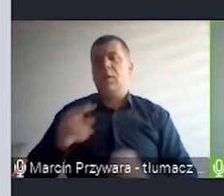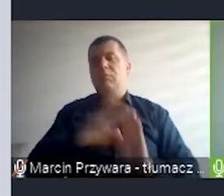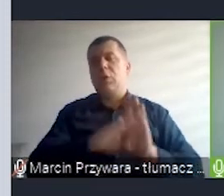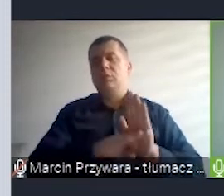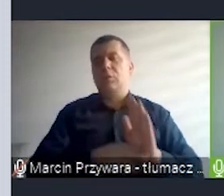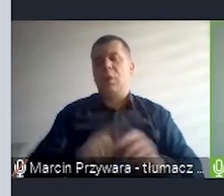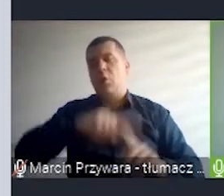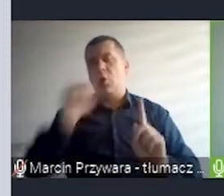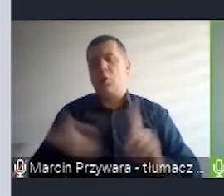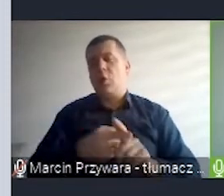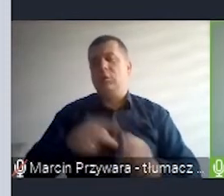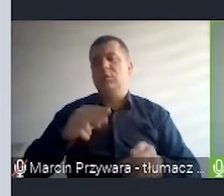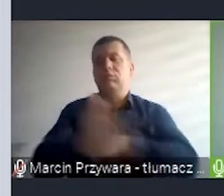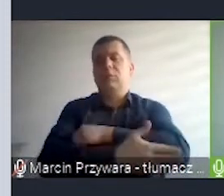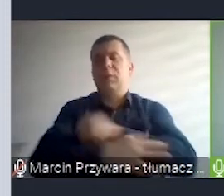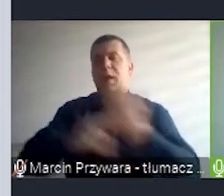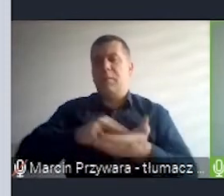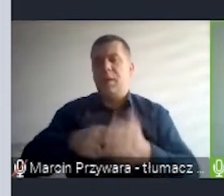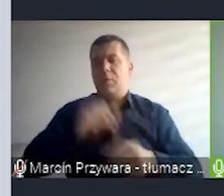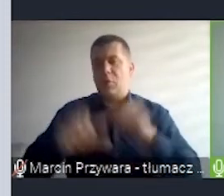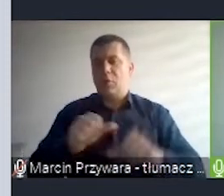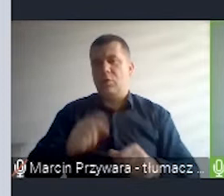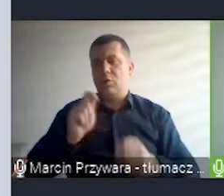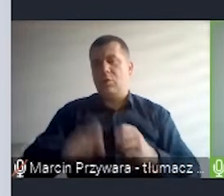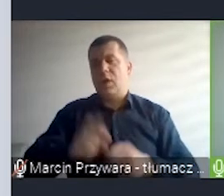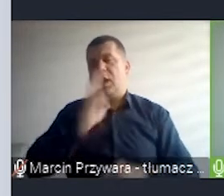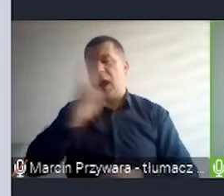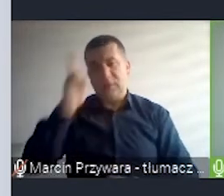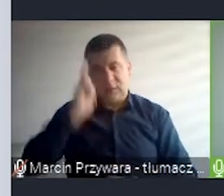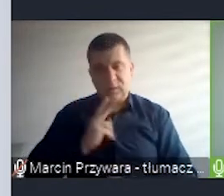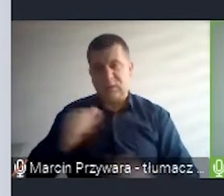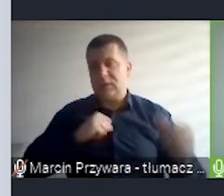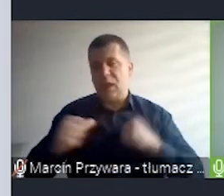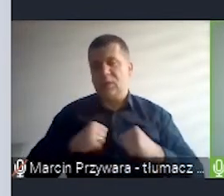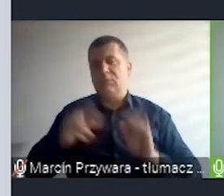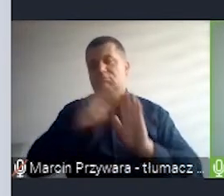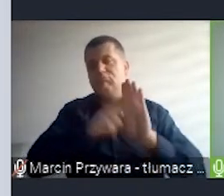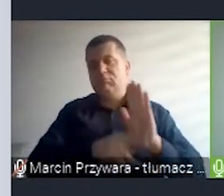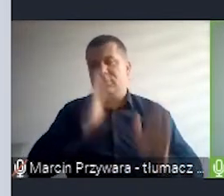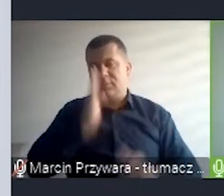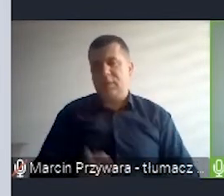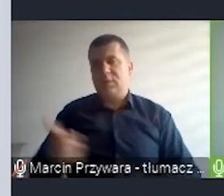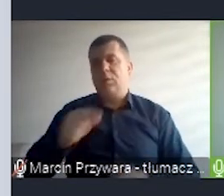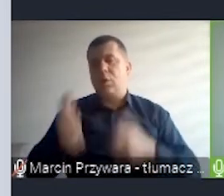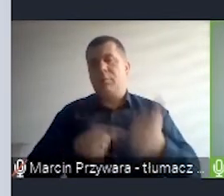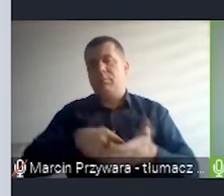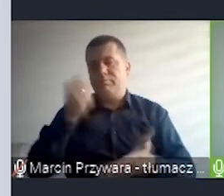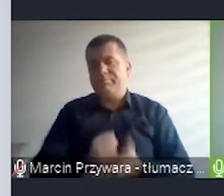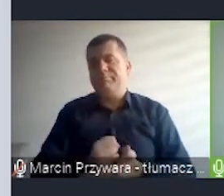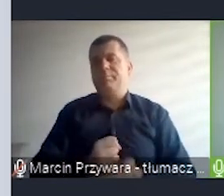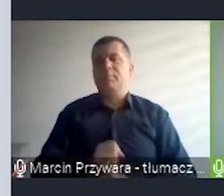oparte o roczny plan kontroli i każda instytucja zarządzająca te procedury będzie sobie regulowała